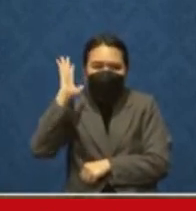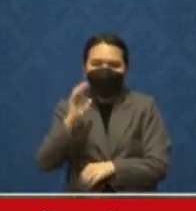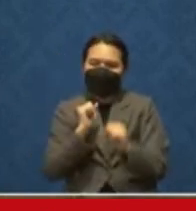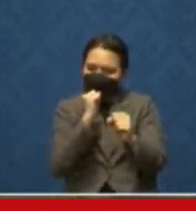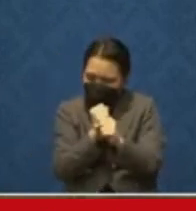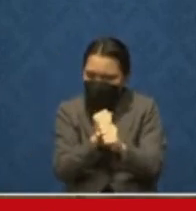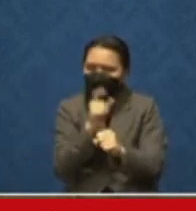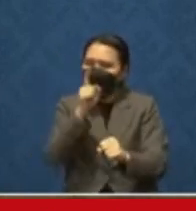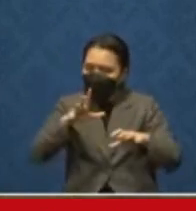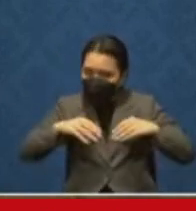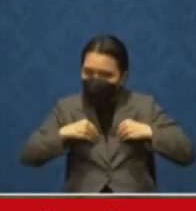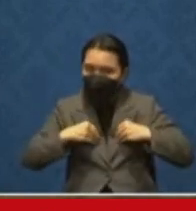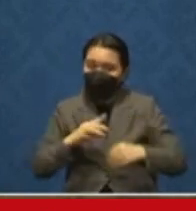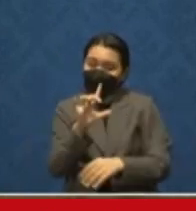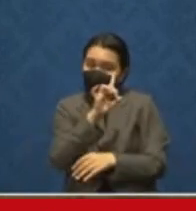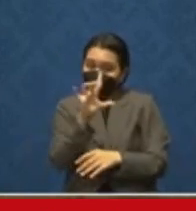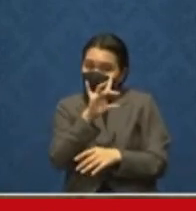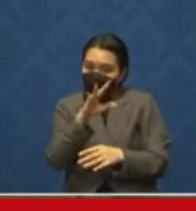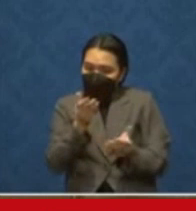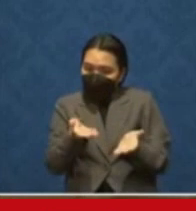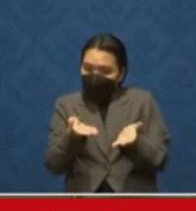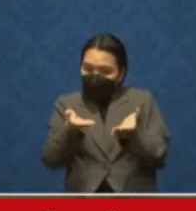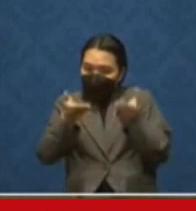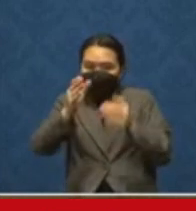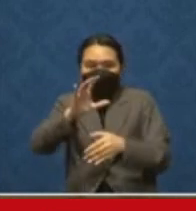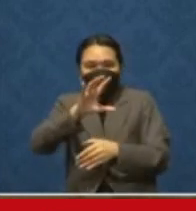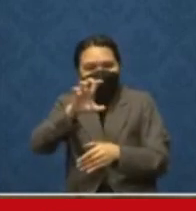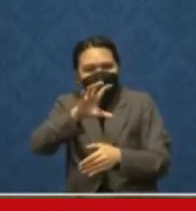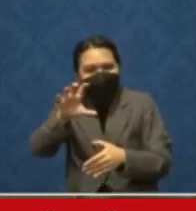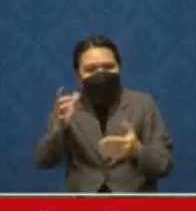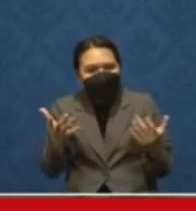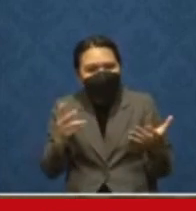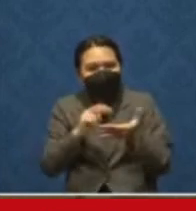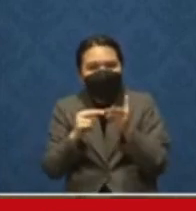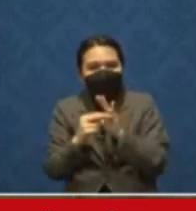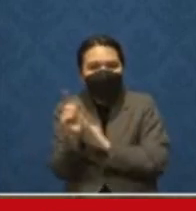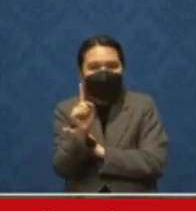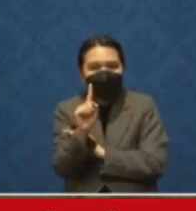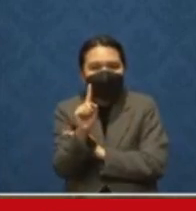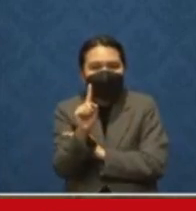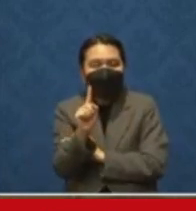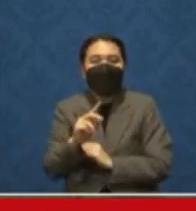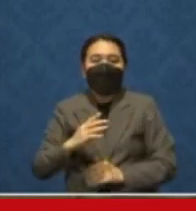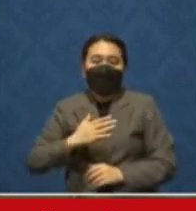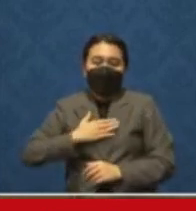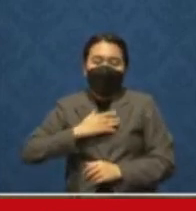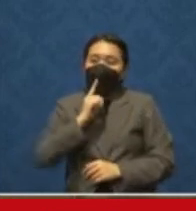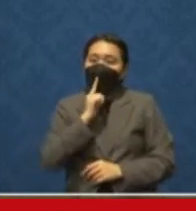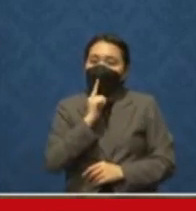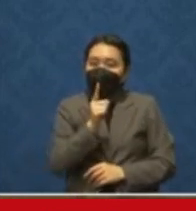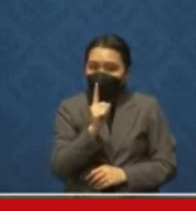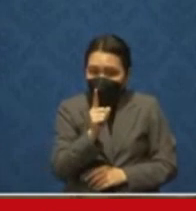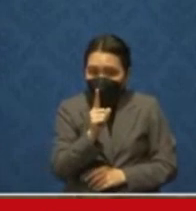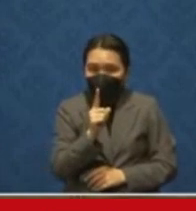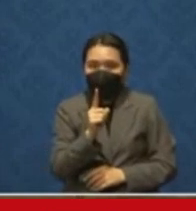กฎหมายลูกก็ก็รู้กันเนี่ยไม่ต้องปฏิเสธหรอกลูกผู้ชายกล้าทำก็กล้ารับอย่าจับร้อย